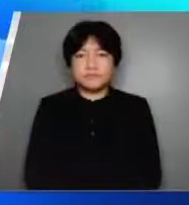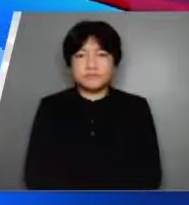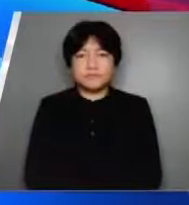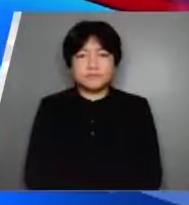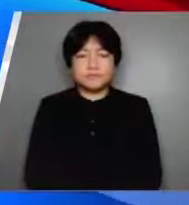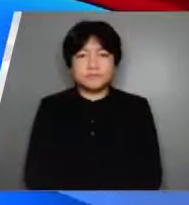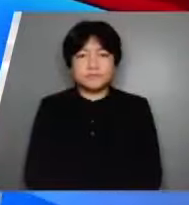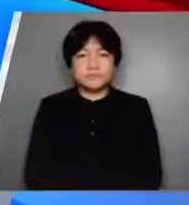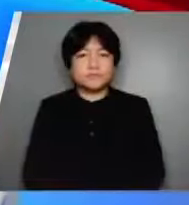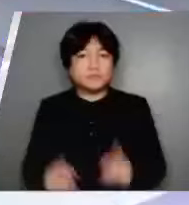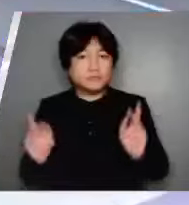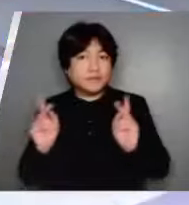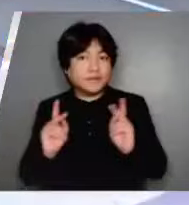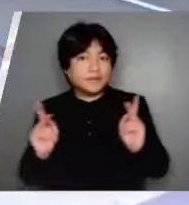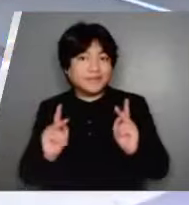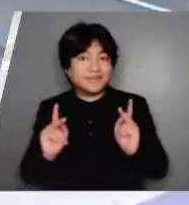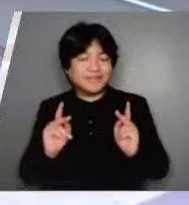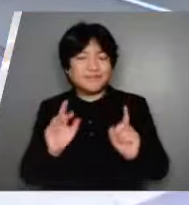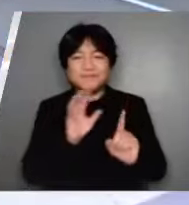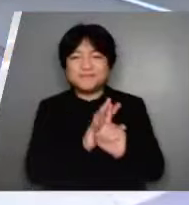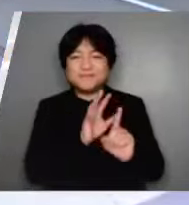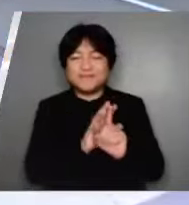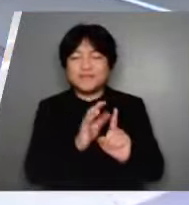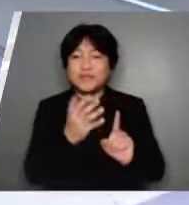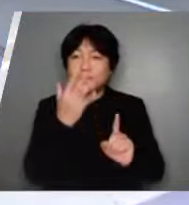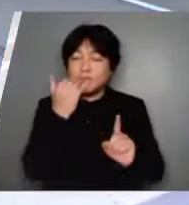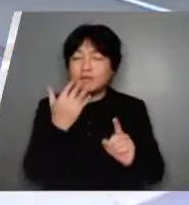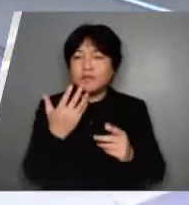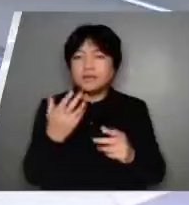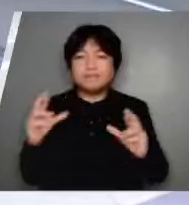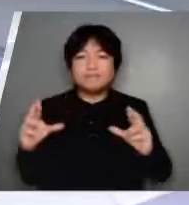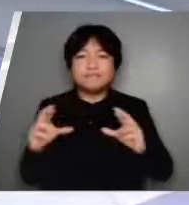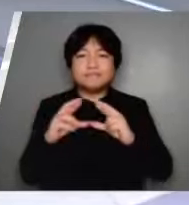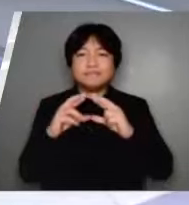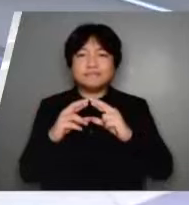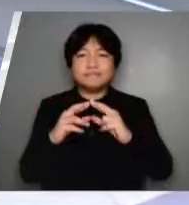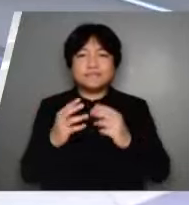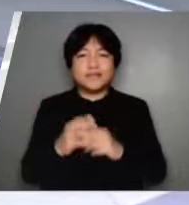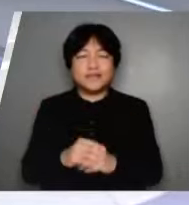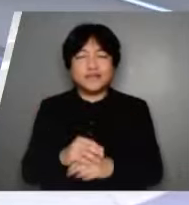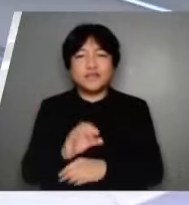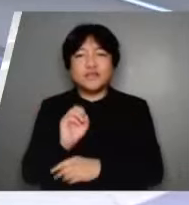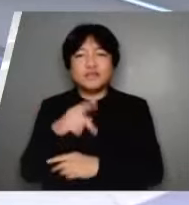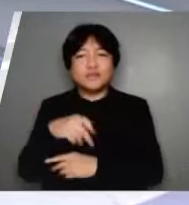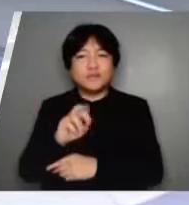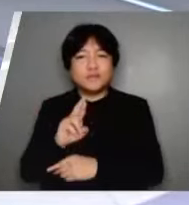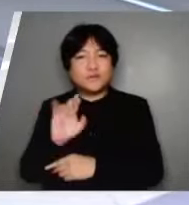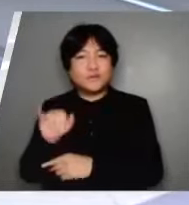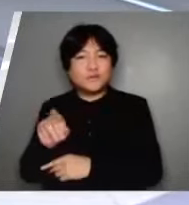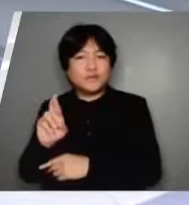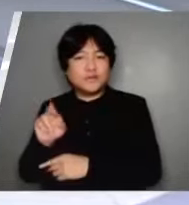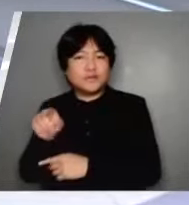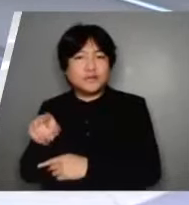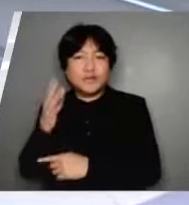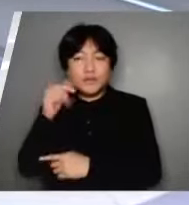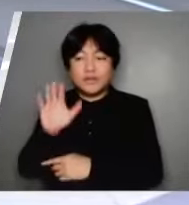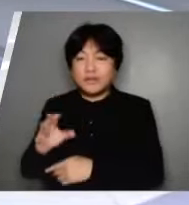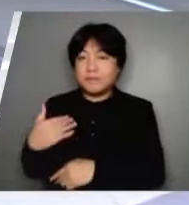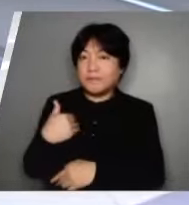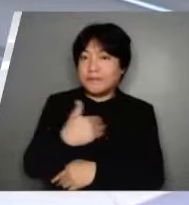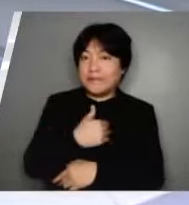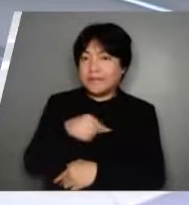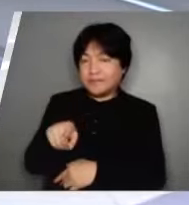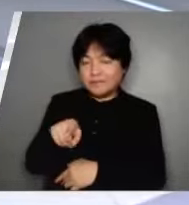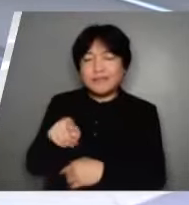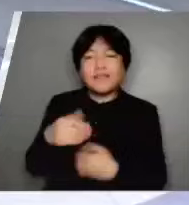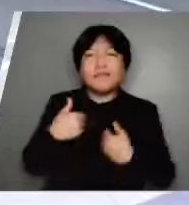Kilig ang hatid sa fans ng mini-reunion ng South Korean boy group na Super Junior sa kasal ng isa nilang member. Pinagpaliba naman ang